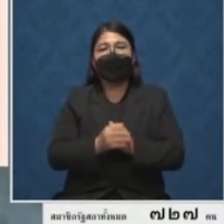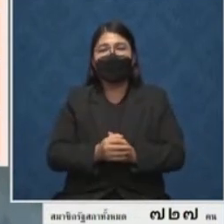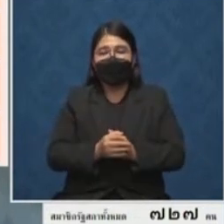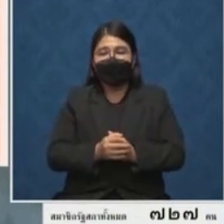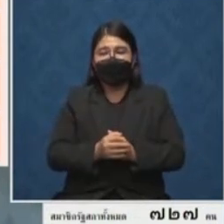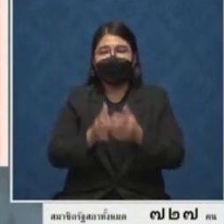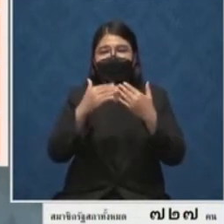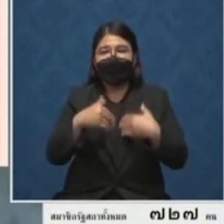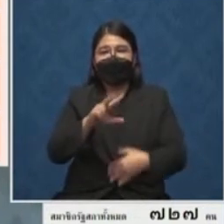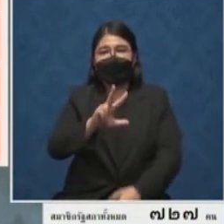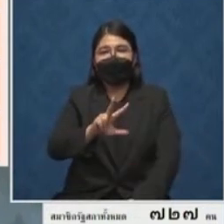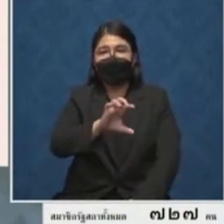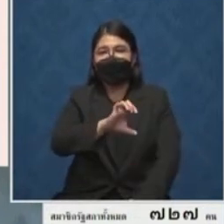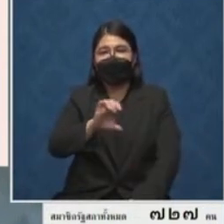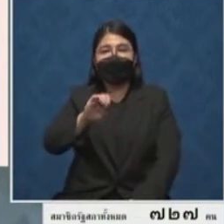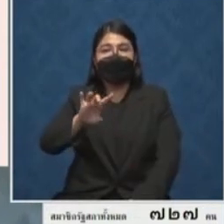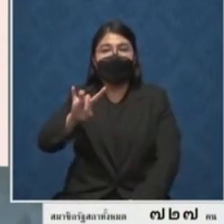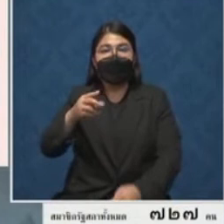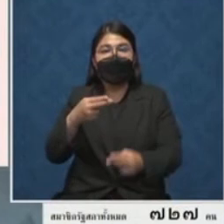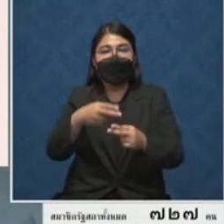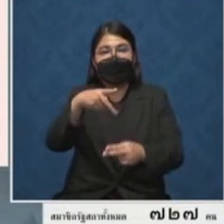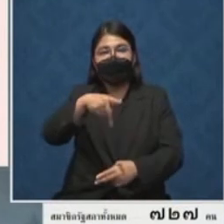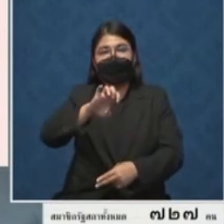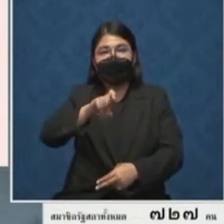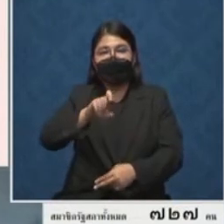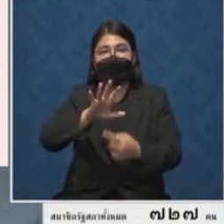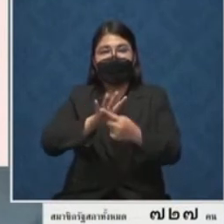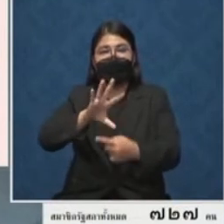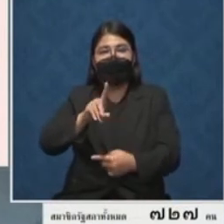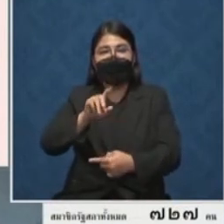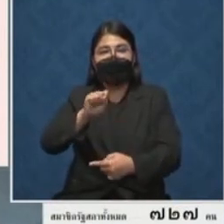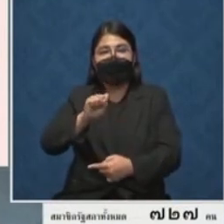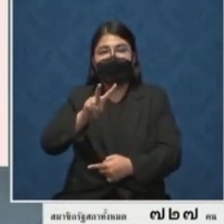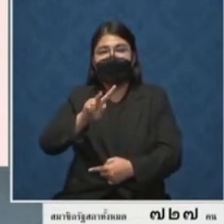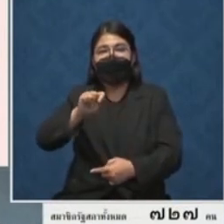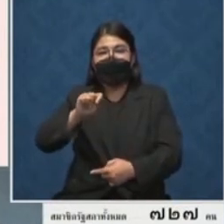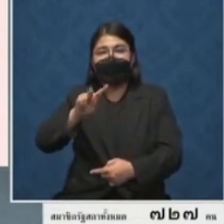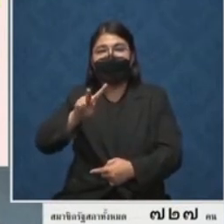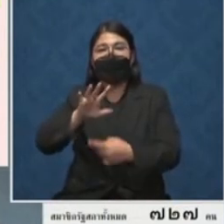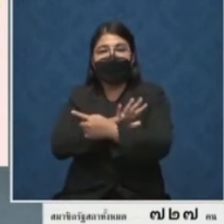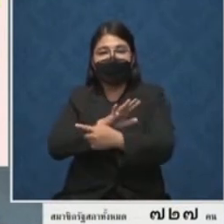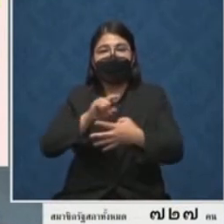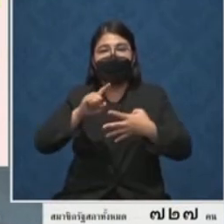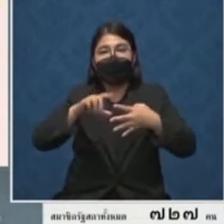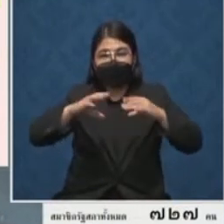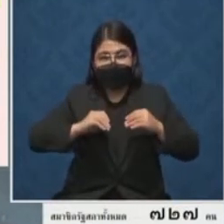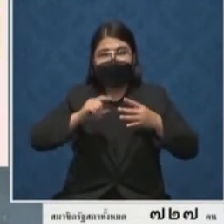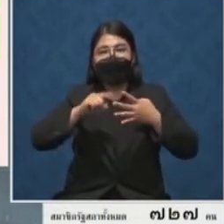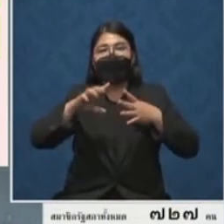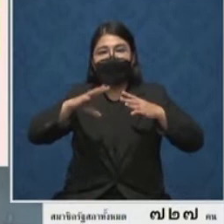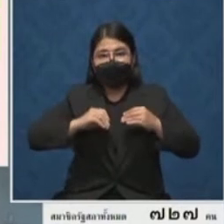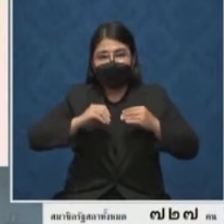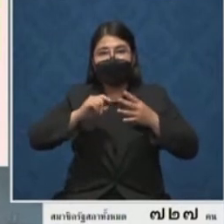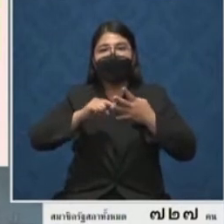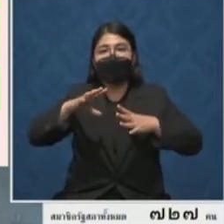348นายพิเชษฐ์เชื้อเมืองพาน 1รับหลักการ2รับหลักการ3รับหลักการ4รับหลักการ